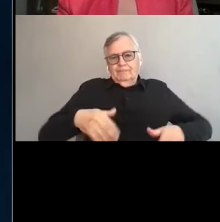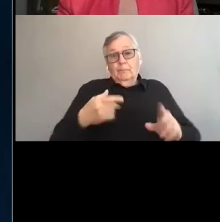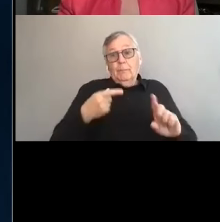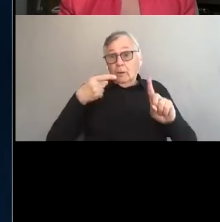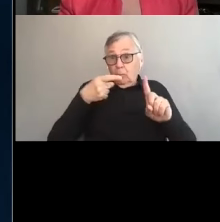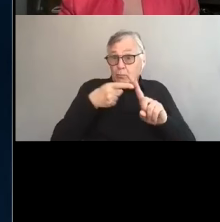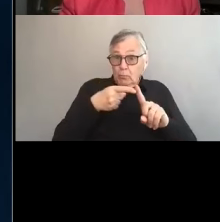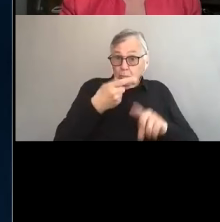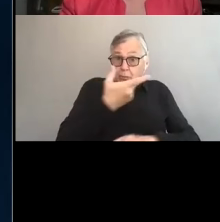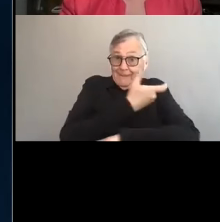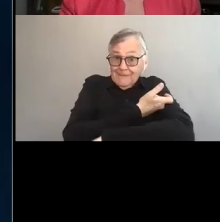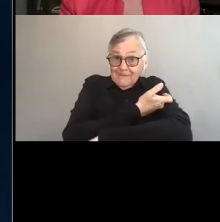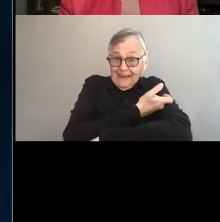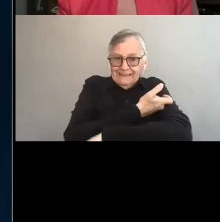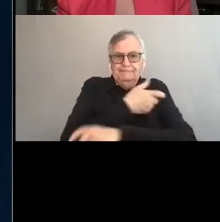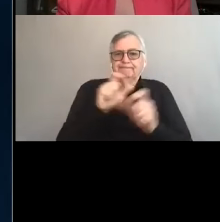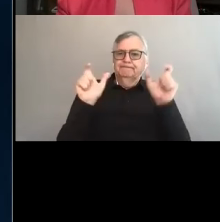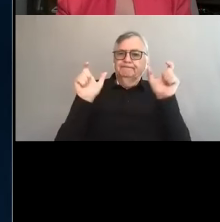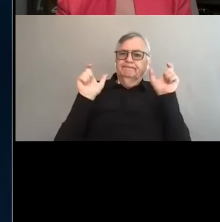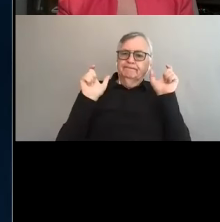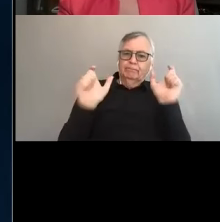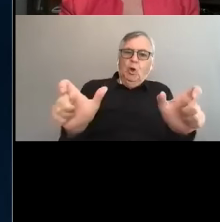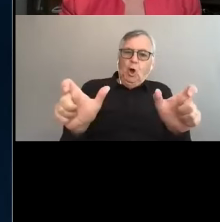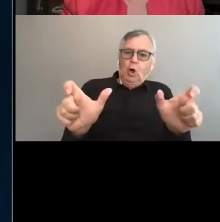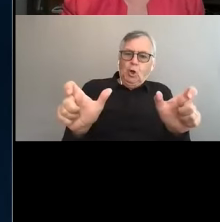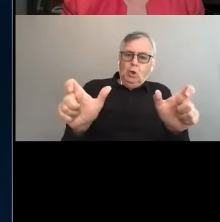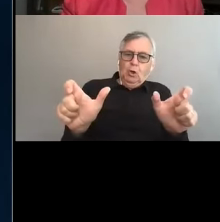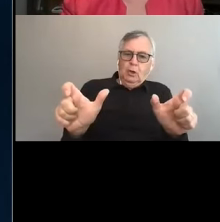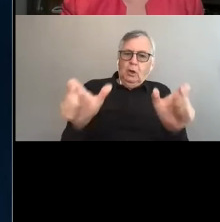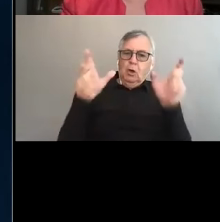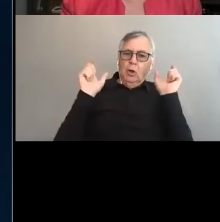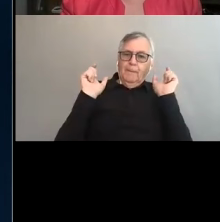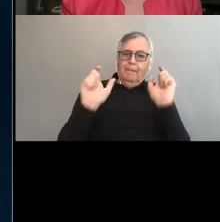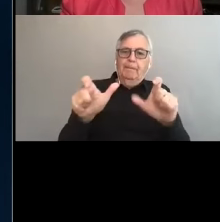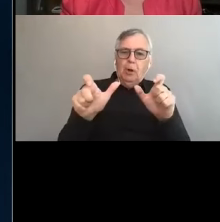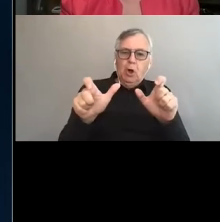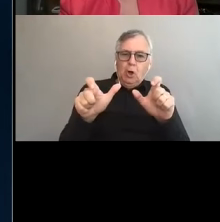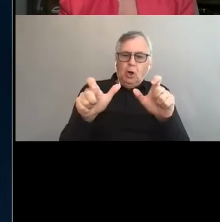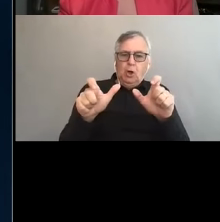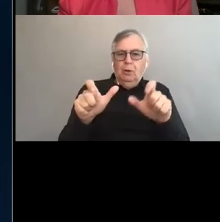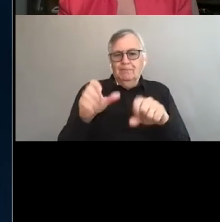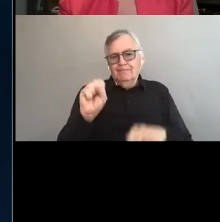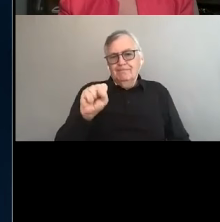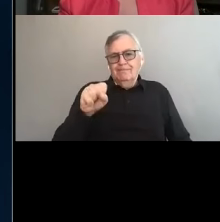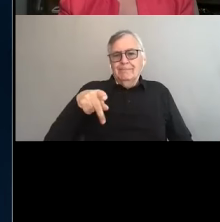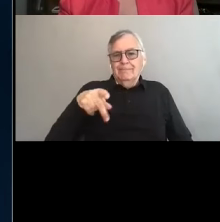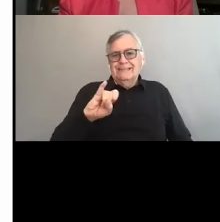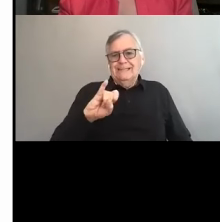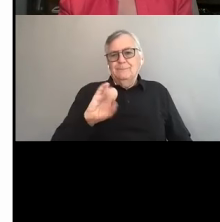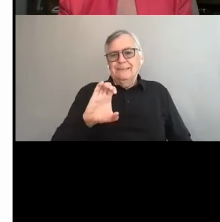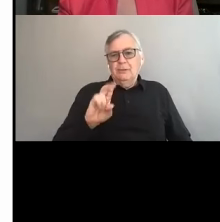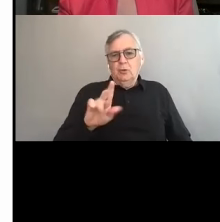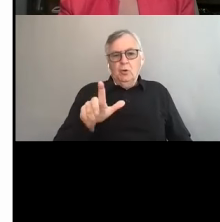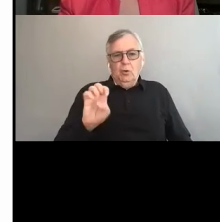un vaccin, c'est de bloquer cette interaction-là, donc de bloquer la fameuse spicule. Okay? Donc, les